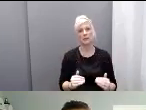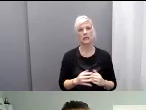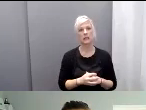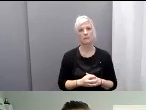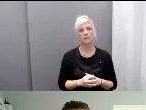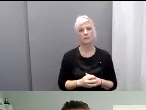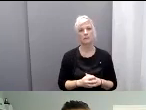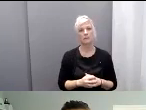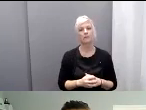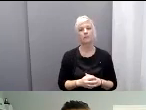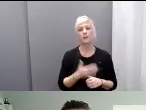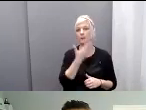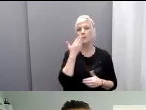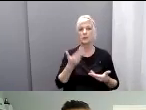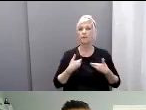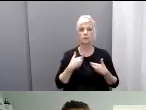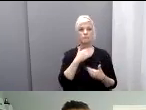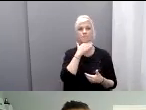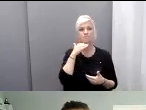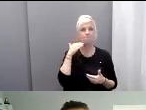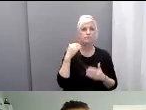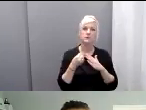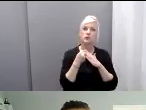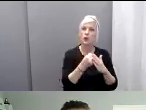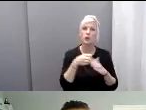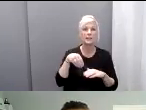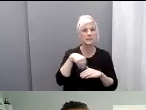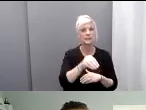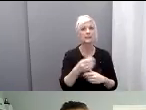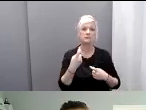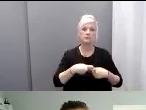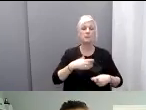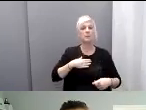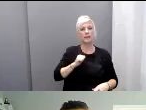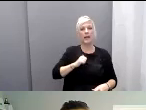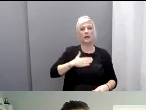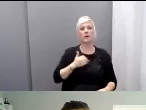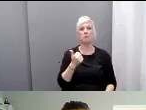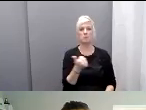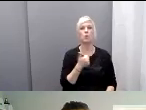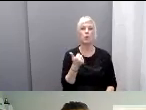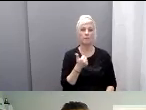Att man inte har fått tillräckligt med stöd, service eller insatser kring de behov man har.